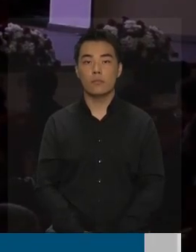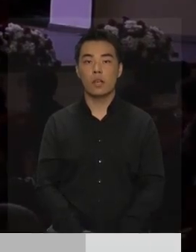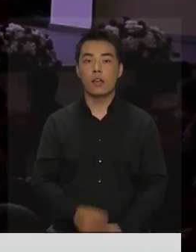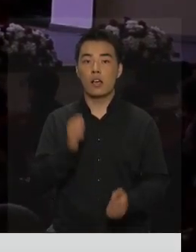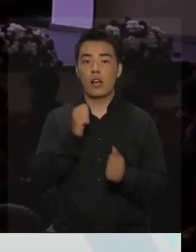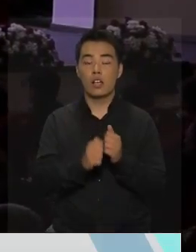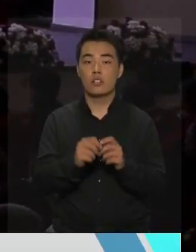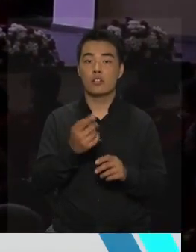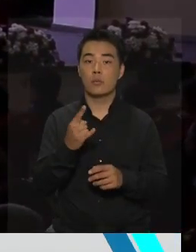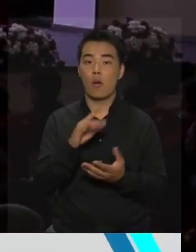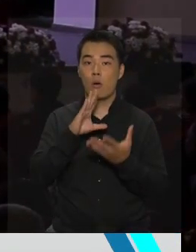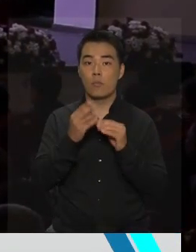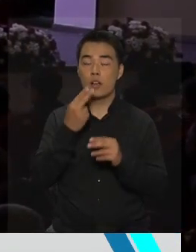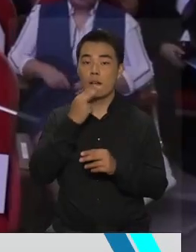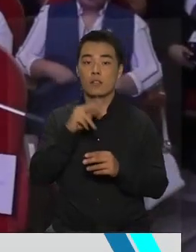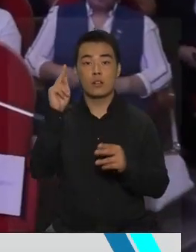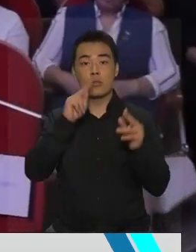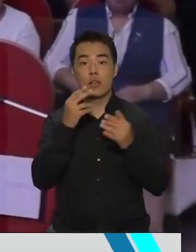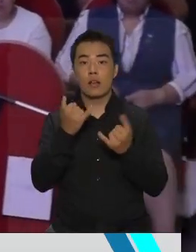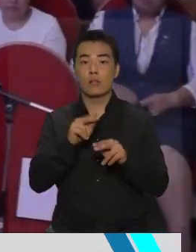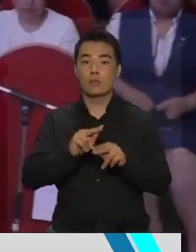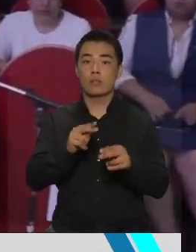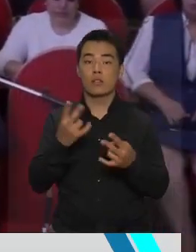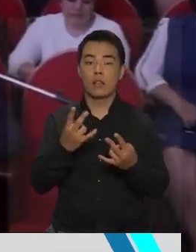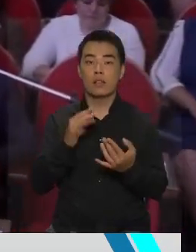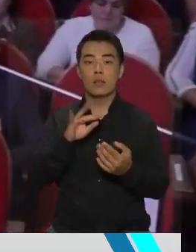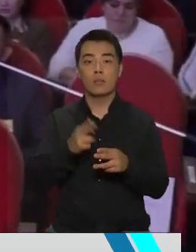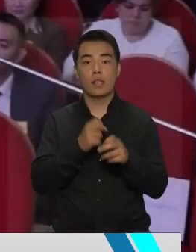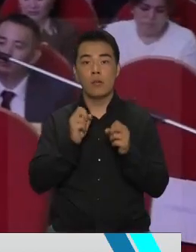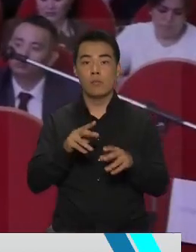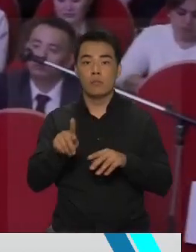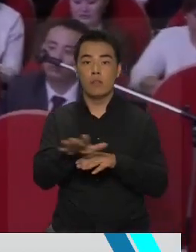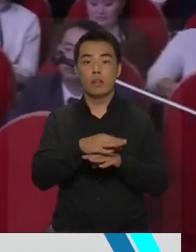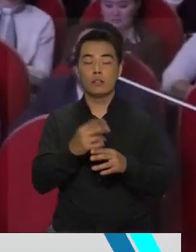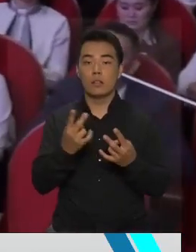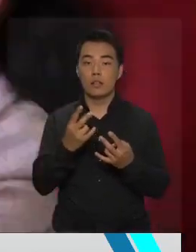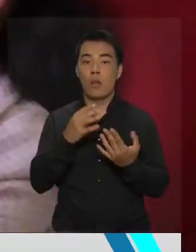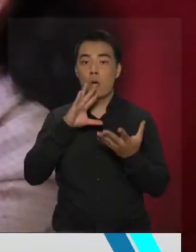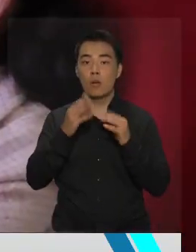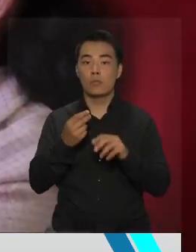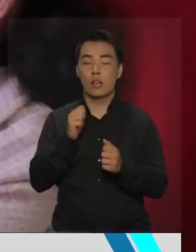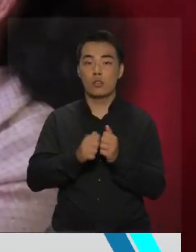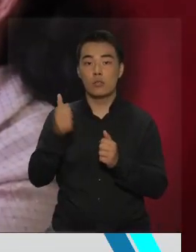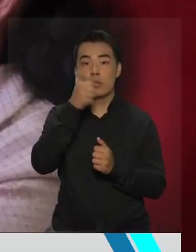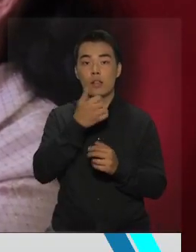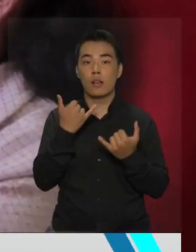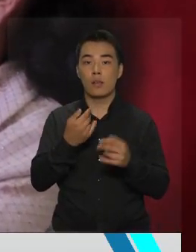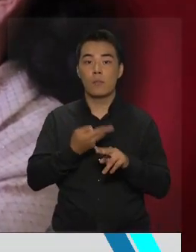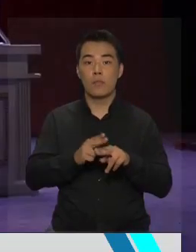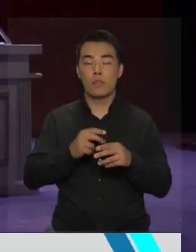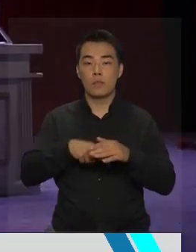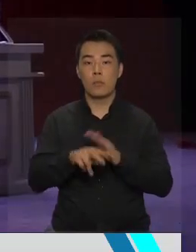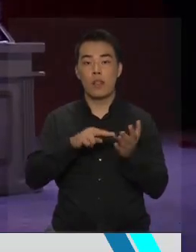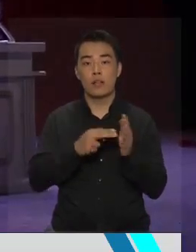Әрбір бала сапалы білім алып, бәсекеге қабілетті болуы тиіс, әрі қауіпсіз ортасын құруы маңызды. Жиында басымдық берілген тақырып та осы